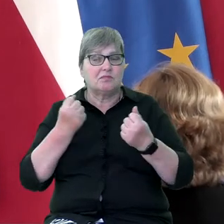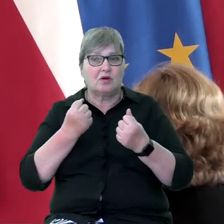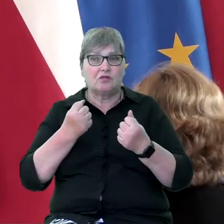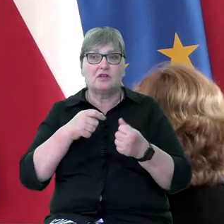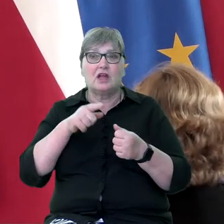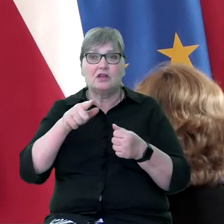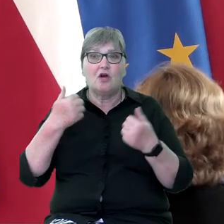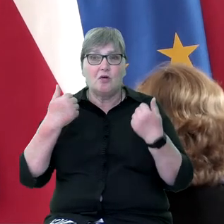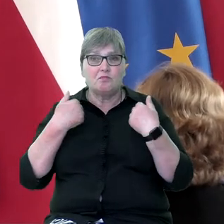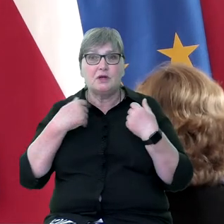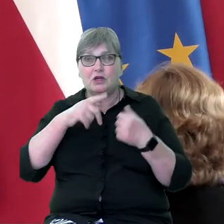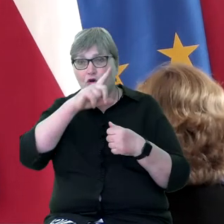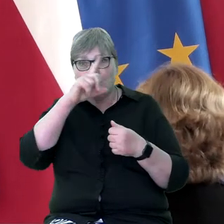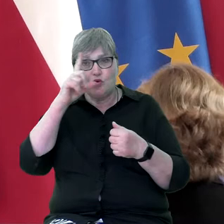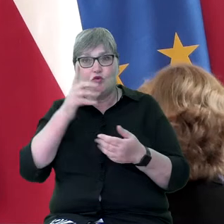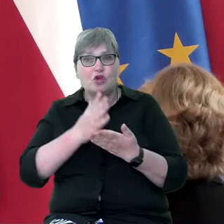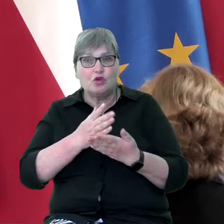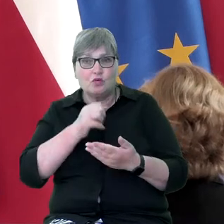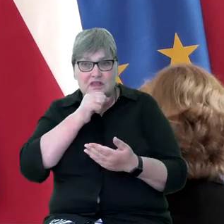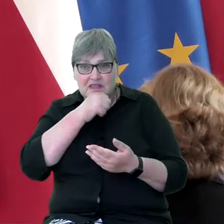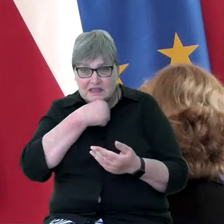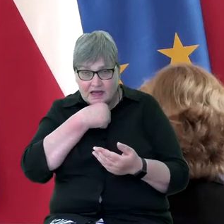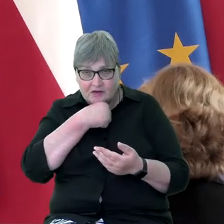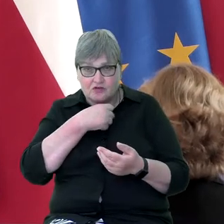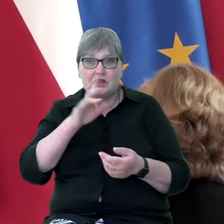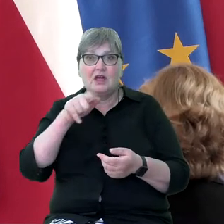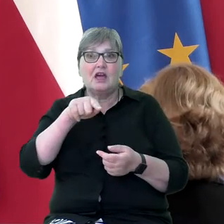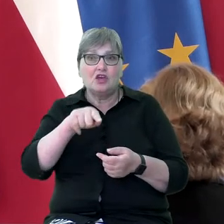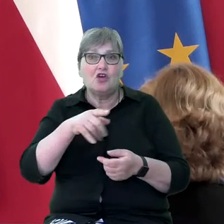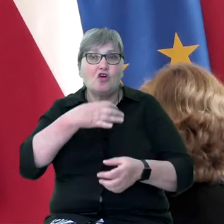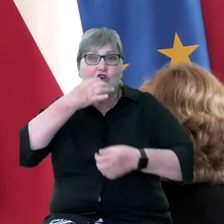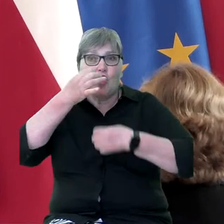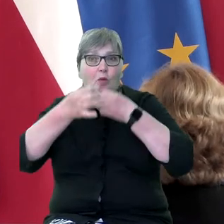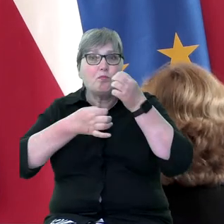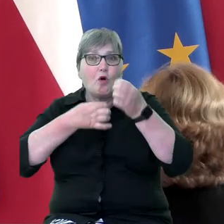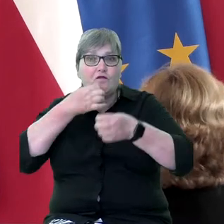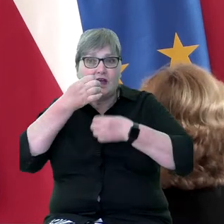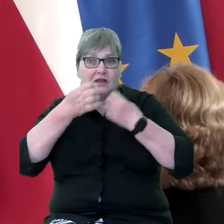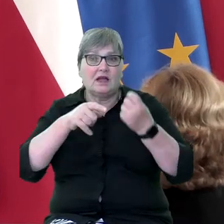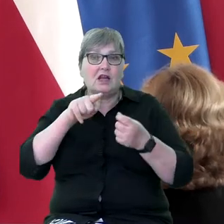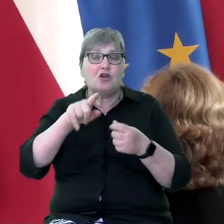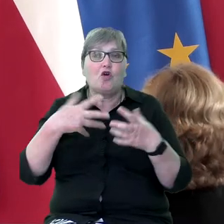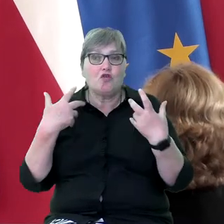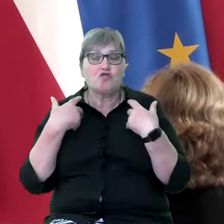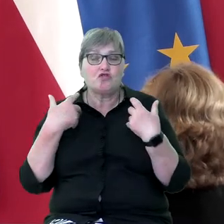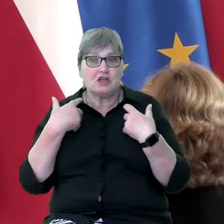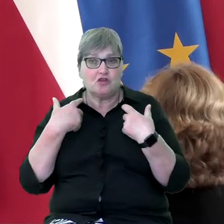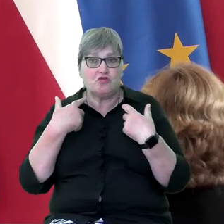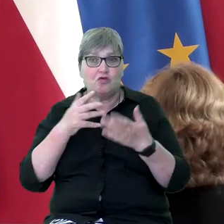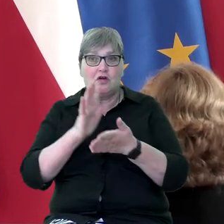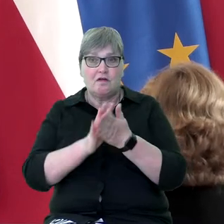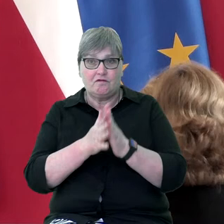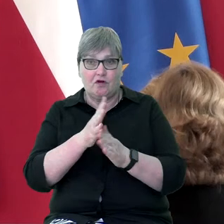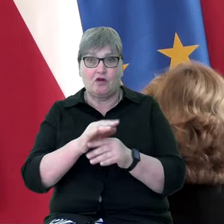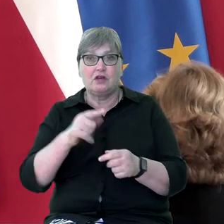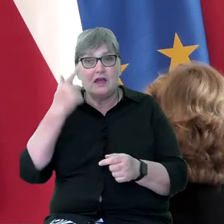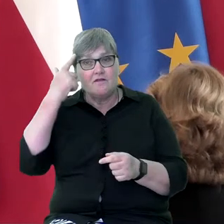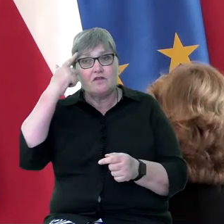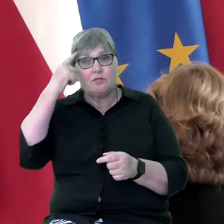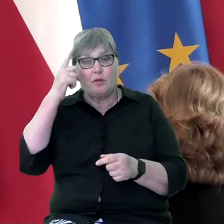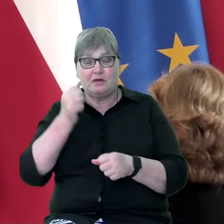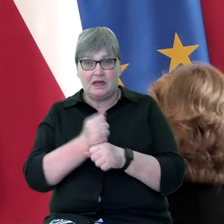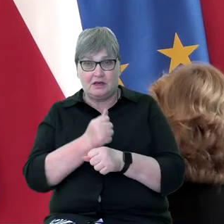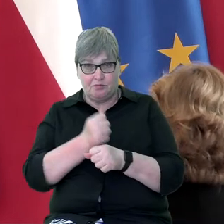już u kresu swojej drogi, opowiadali o tamtej rzeczywistości i to jak opowiadali, jak wspominali te prace. Tutaj, ponieważ